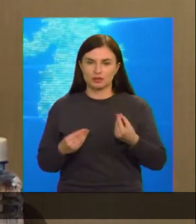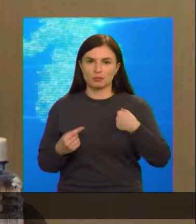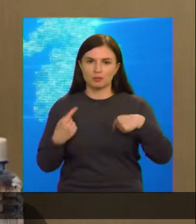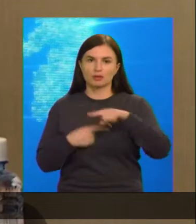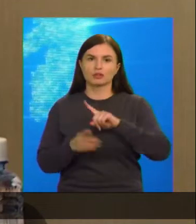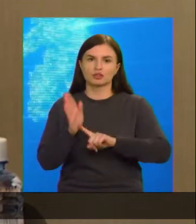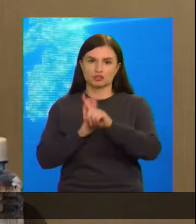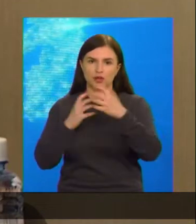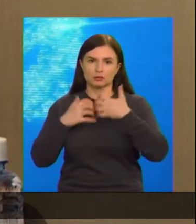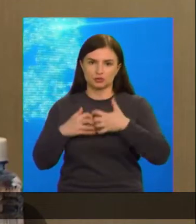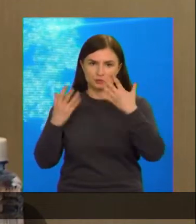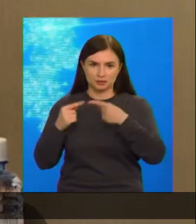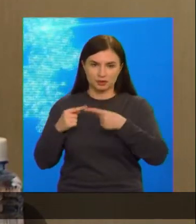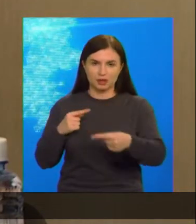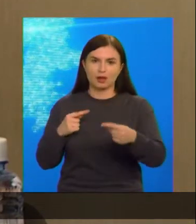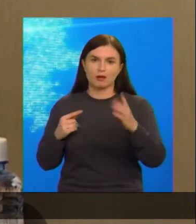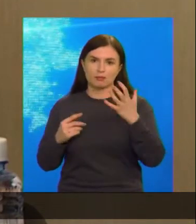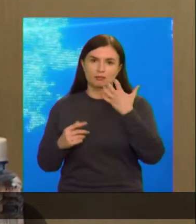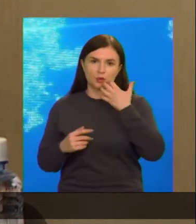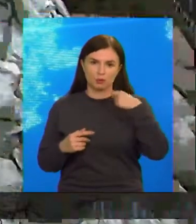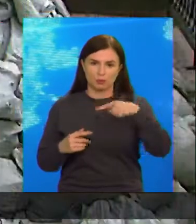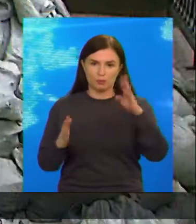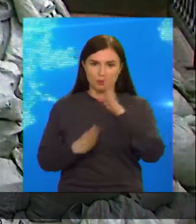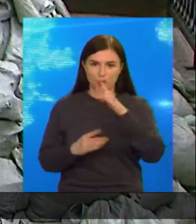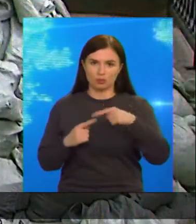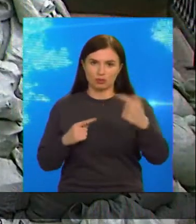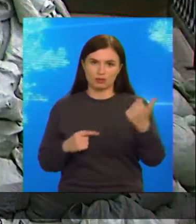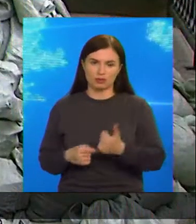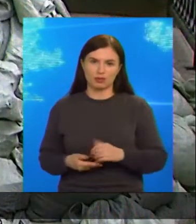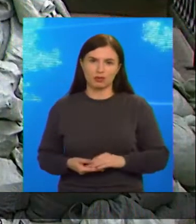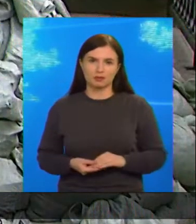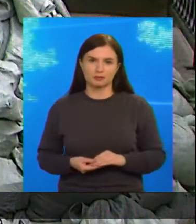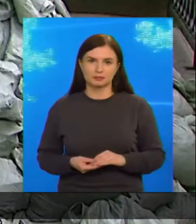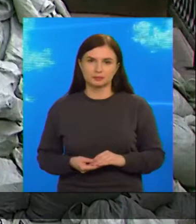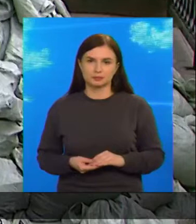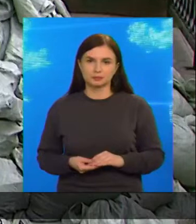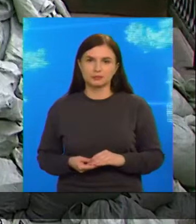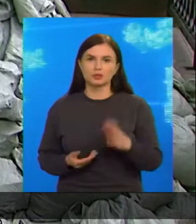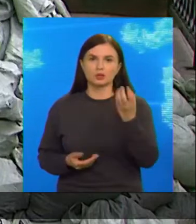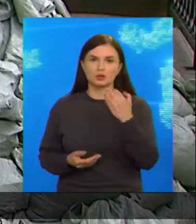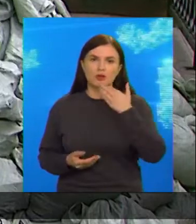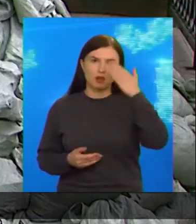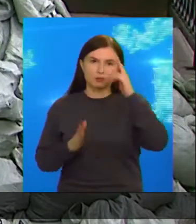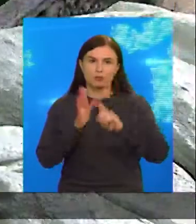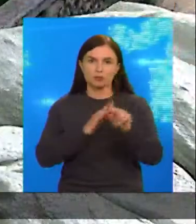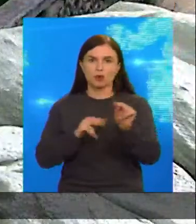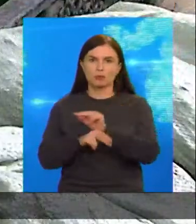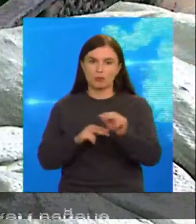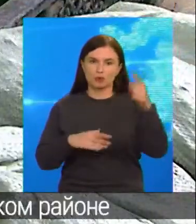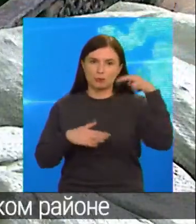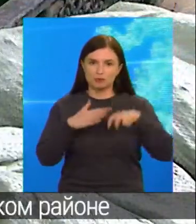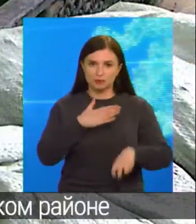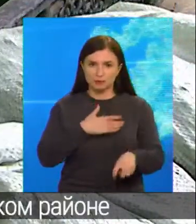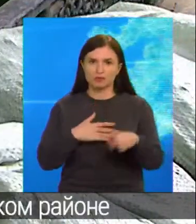начинаем, и прогноз достаточно благоприятный сейчас на неделю. Кроме того, летом начнется ремонт подземных переходов в